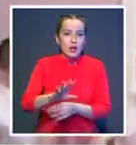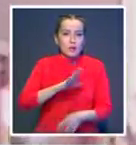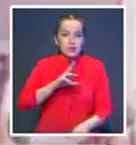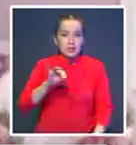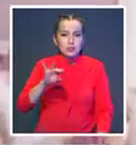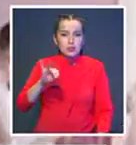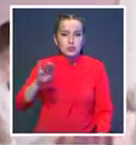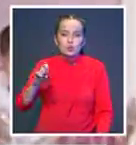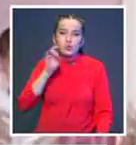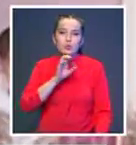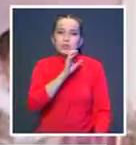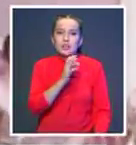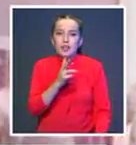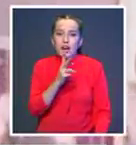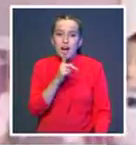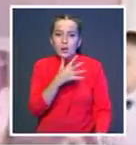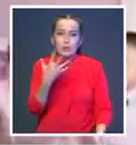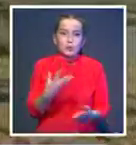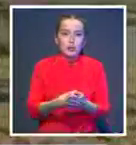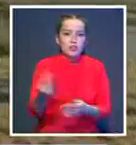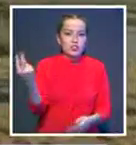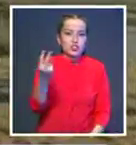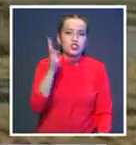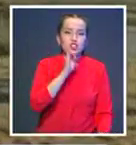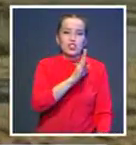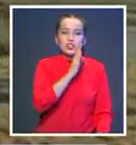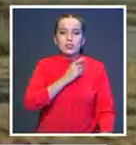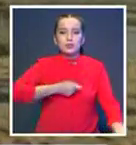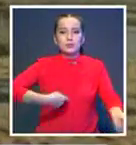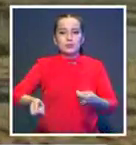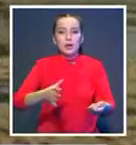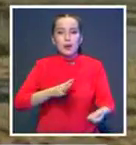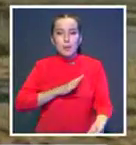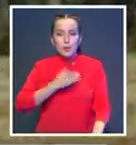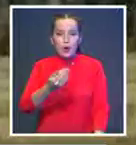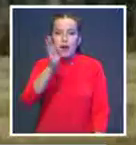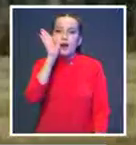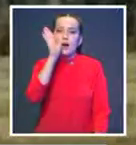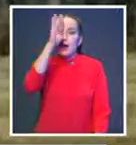Солтүстік Кореяның патриархалдық саяси жүйесіндегі екінші әйел. Бұған дейін оның әкесі Ким